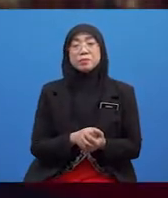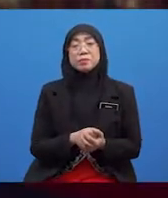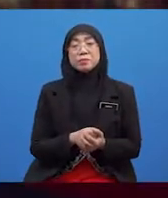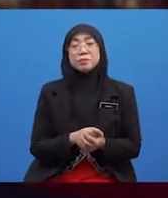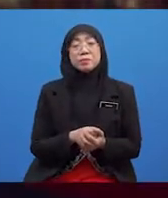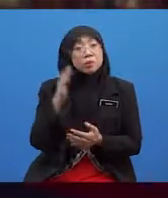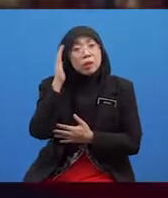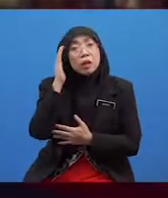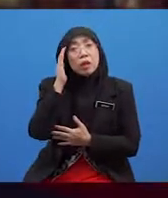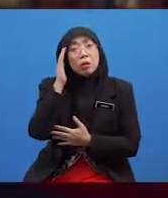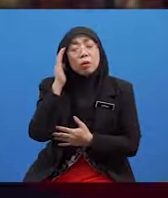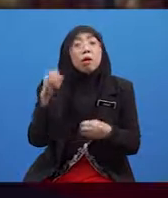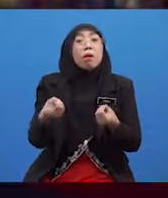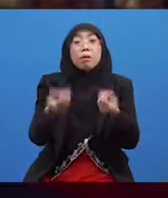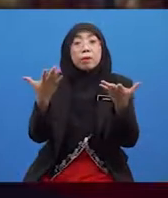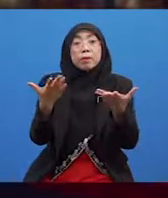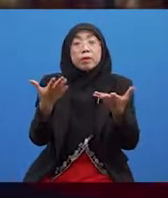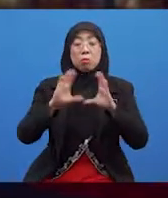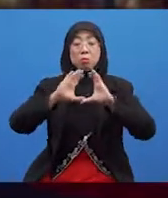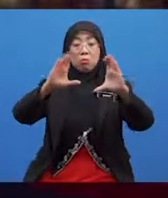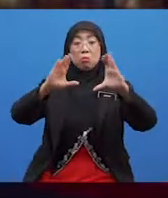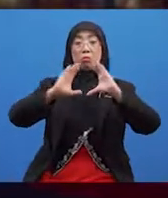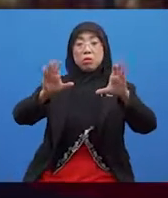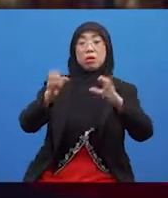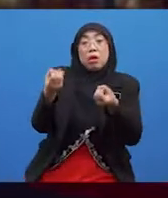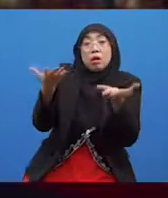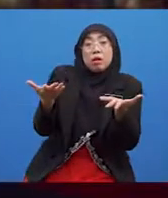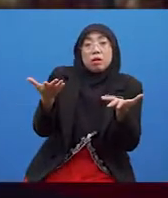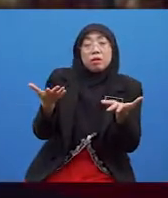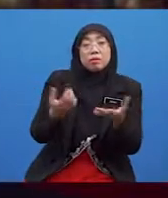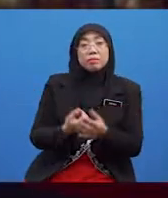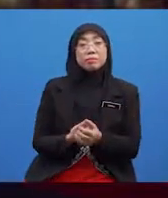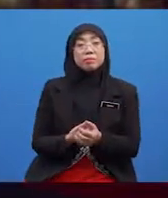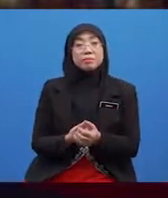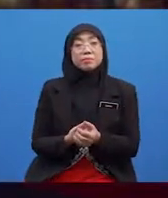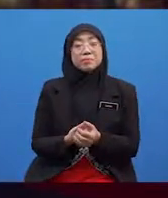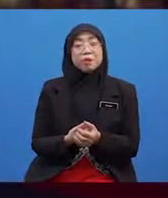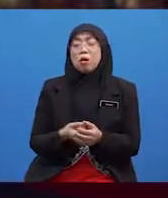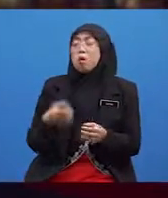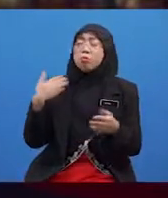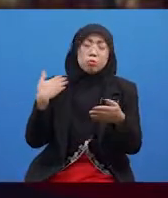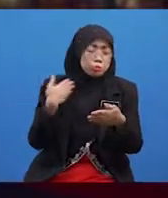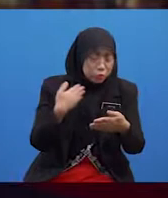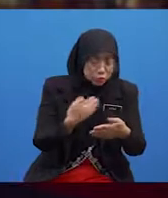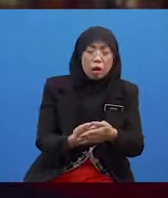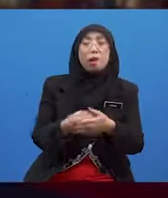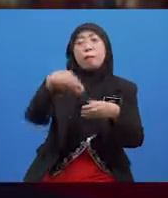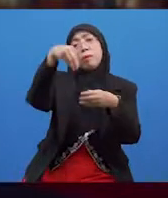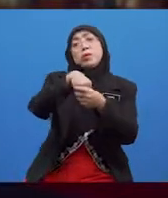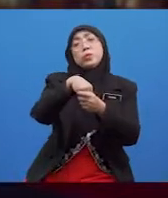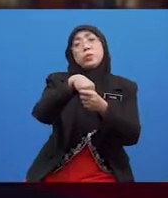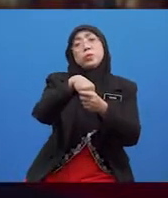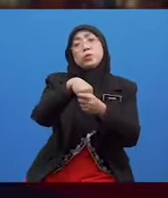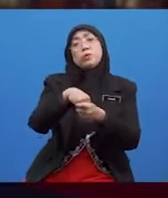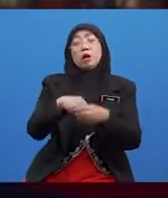Tahukah anda berapa kali balingan yang perlu dibuat sehingga anda boleh menjaringkan bola dengan memakai